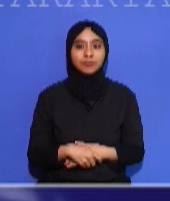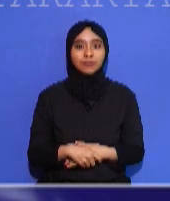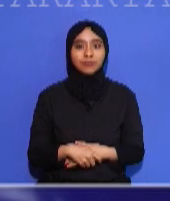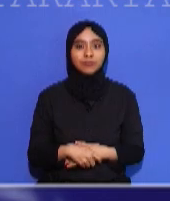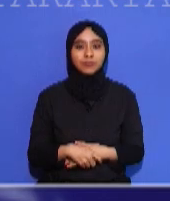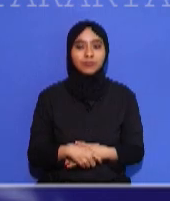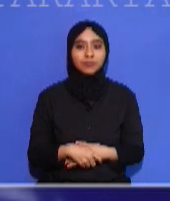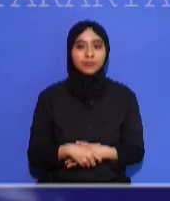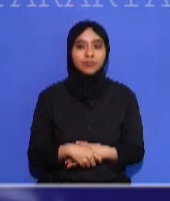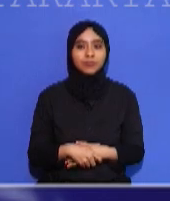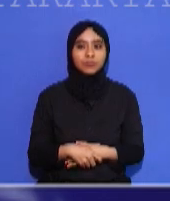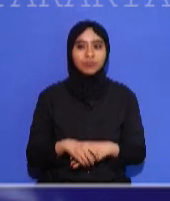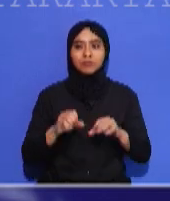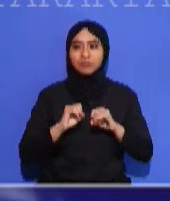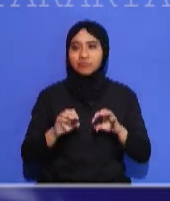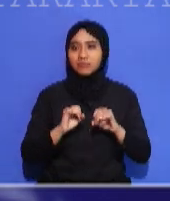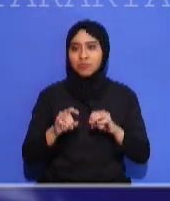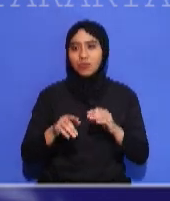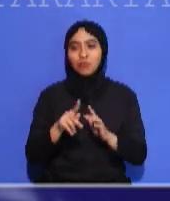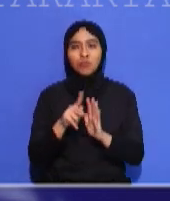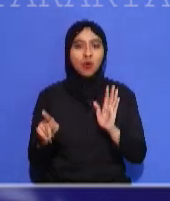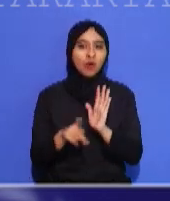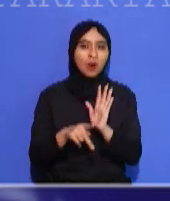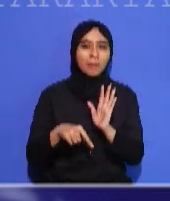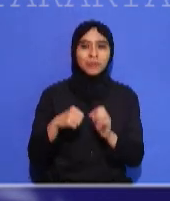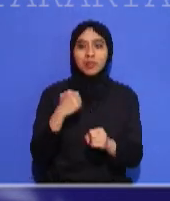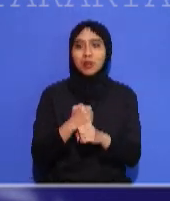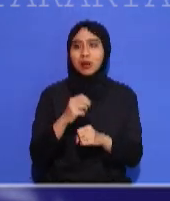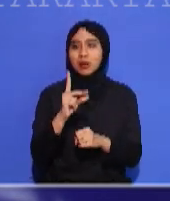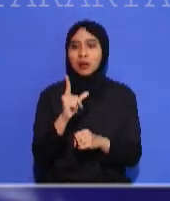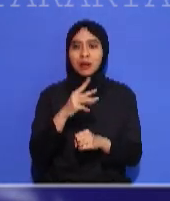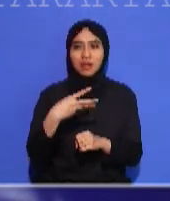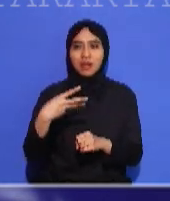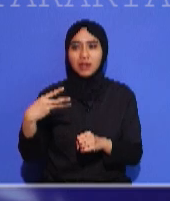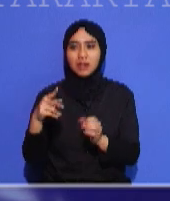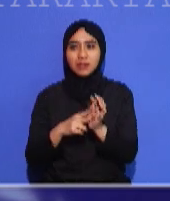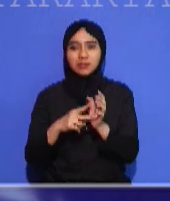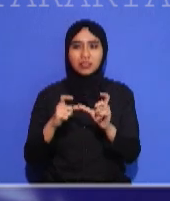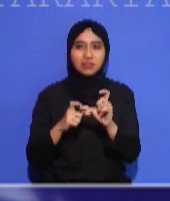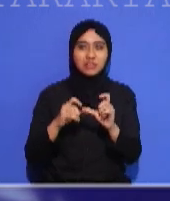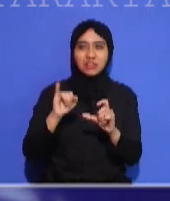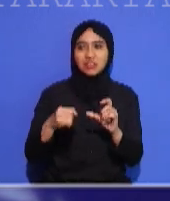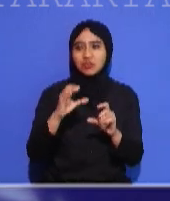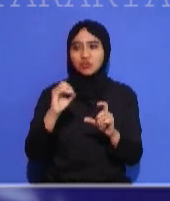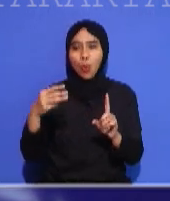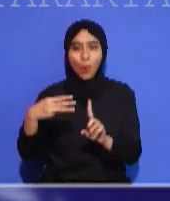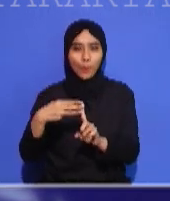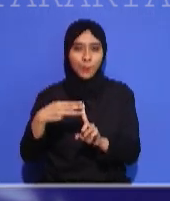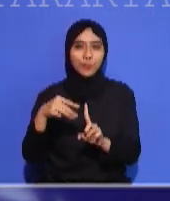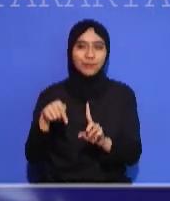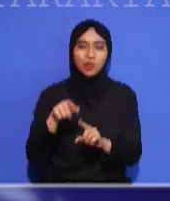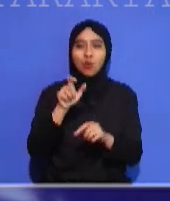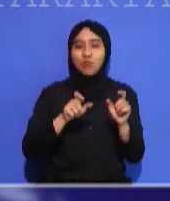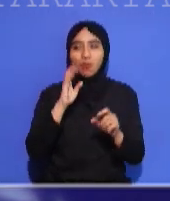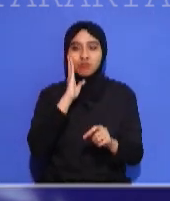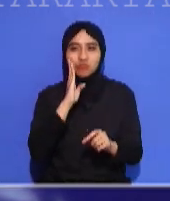untuk memperkenalkan program Green job ke khaya khususnya generasi muda para pegiat lingkungan di Daerah Istimewa Yogyakarta menggelar